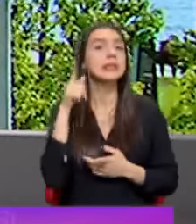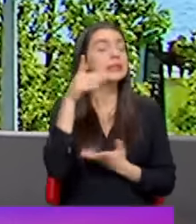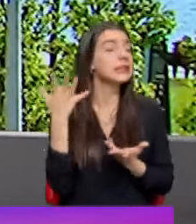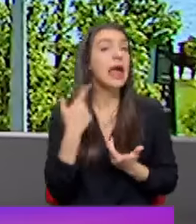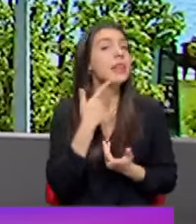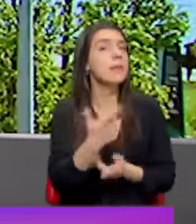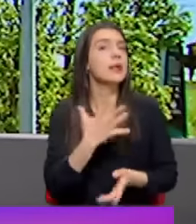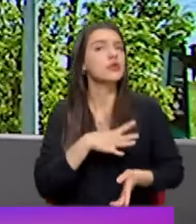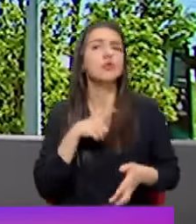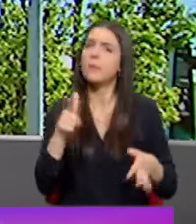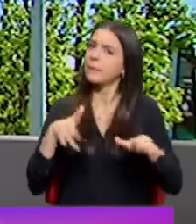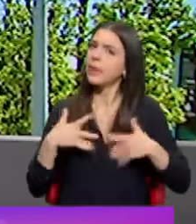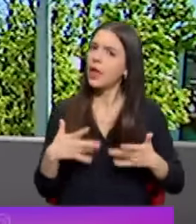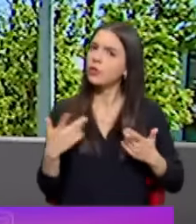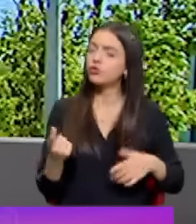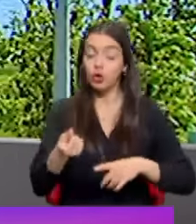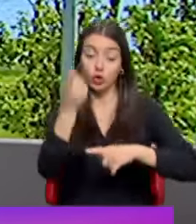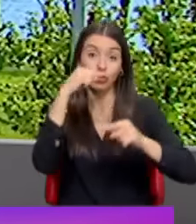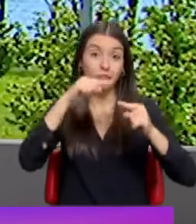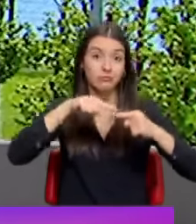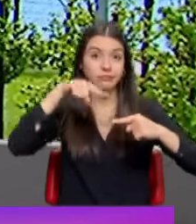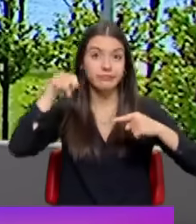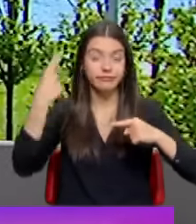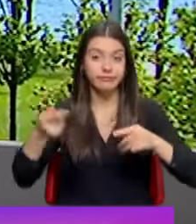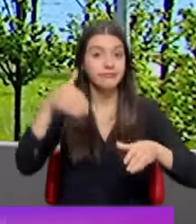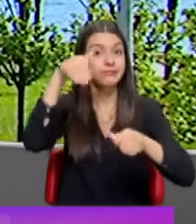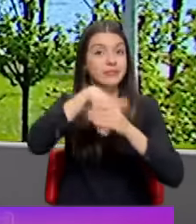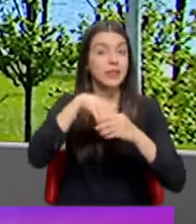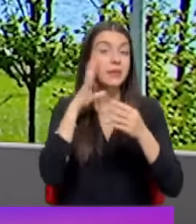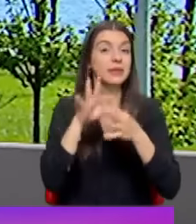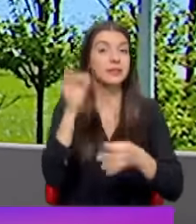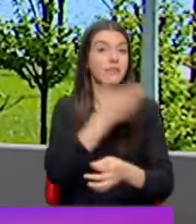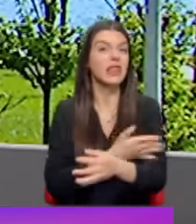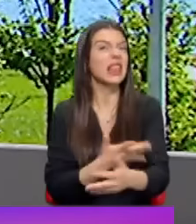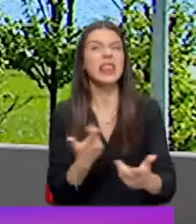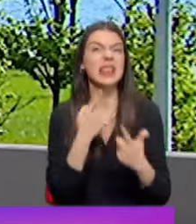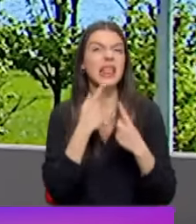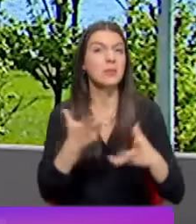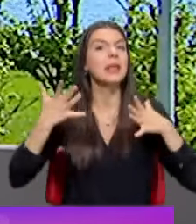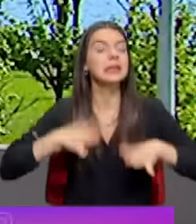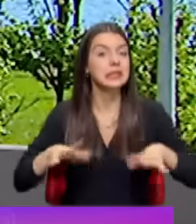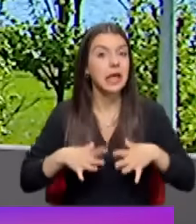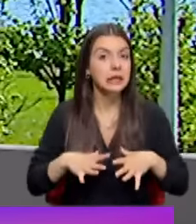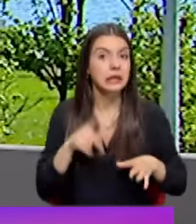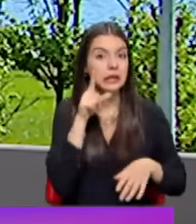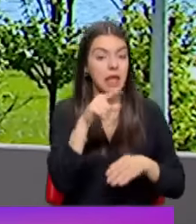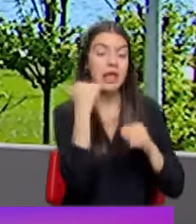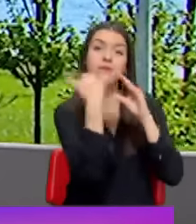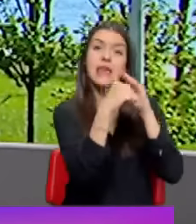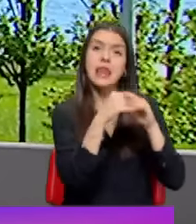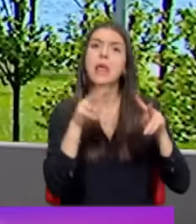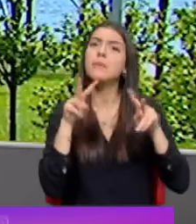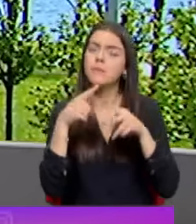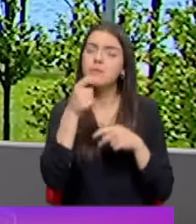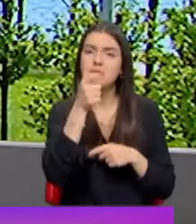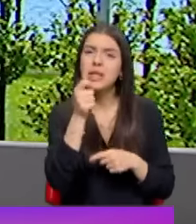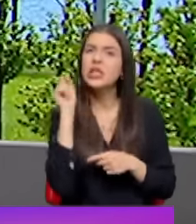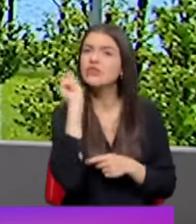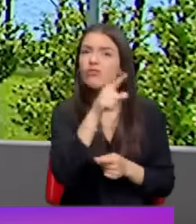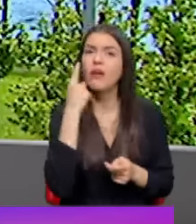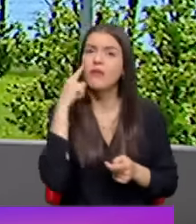Dün itibariyle seçmenin ne demek istediğini Özgür Özel kendince açıkladı. Yani verilen mesajı, sandık sonucunu